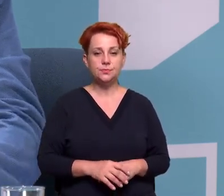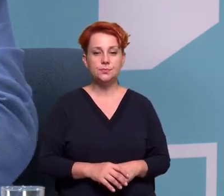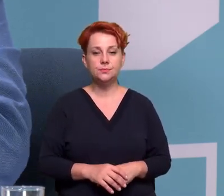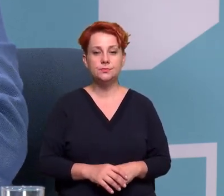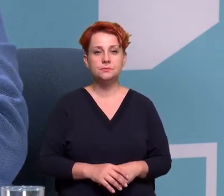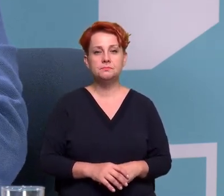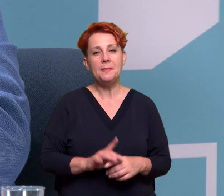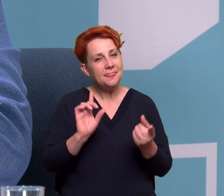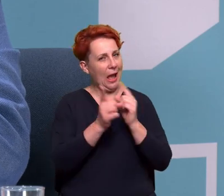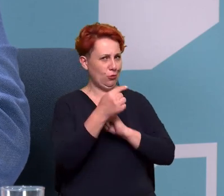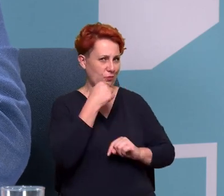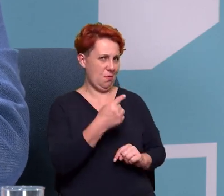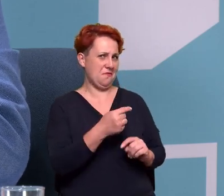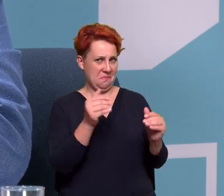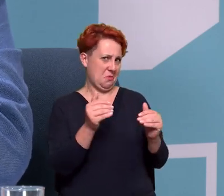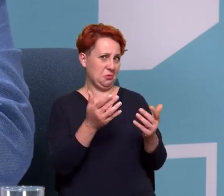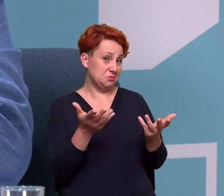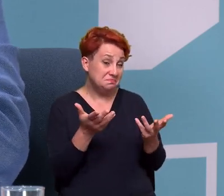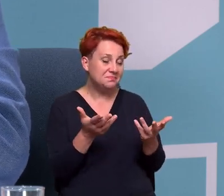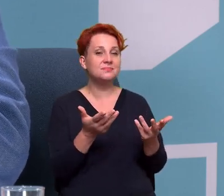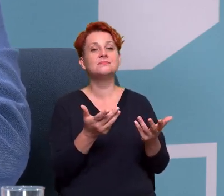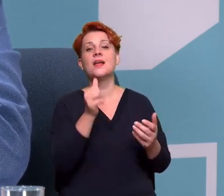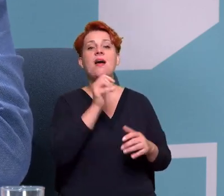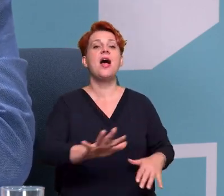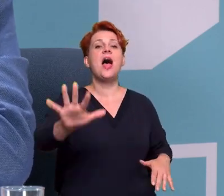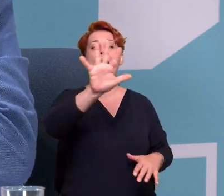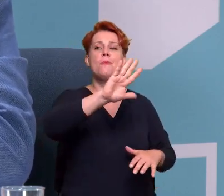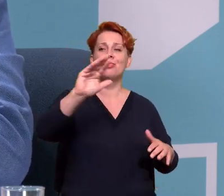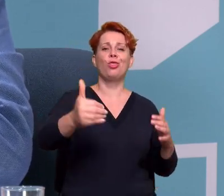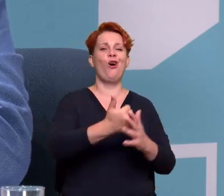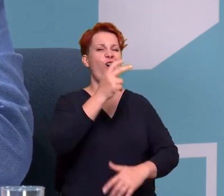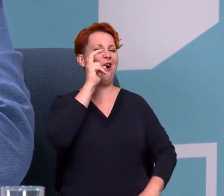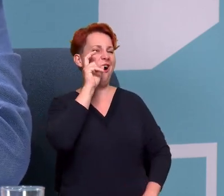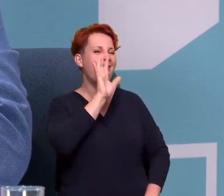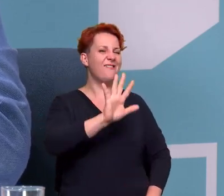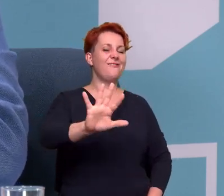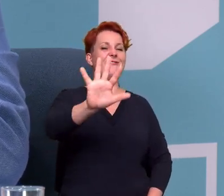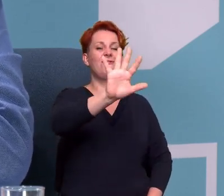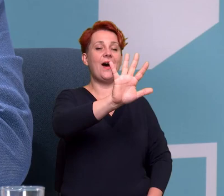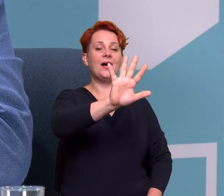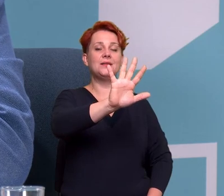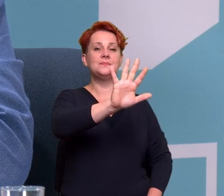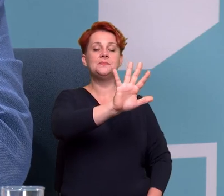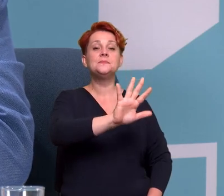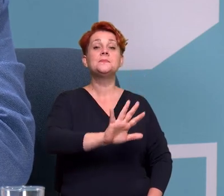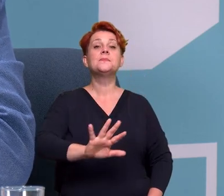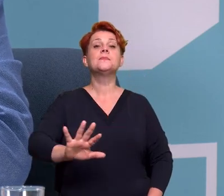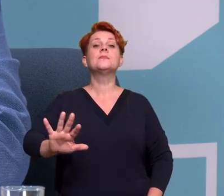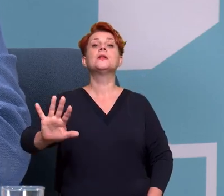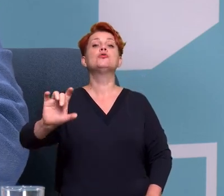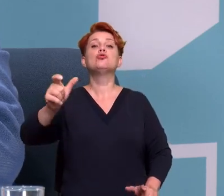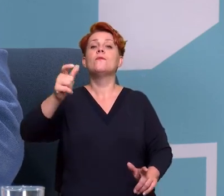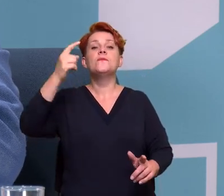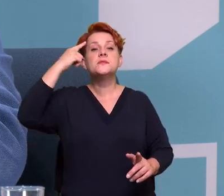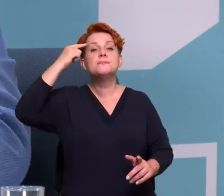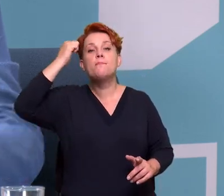może przekornie powiem, ale pewnie dla nowoczesnej Europy najbardziej charakterystyczna figura wspominania